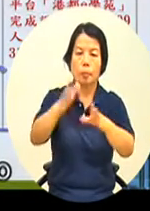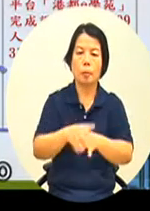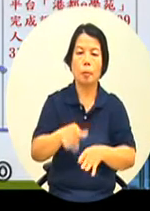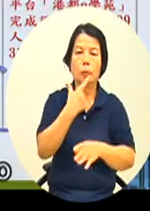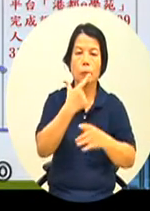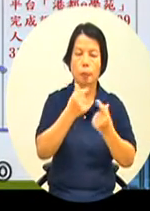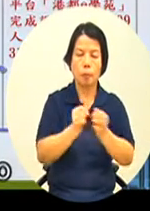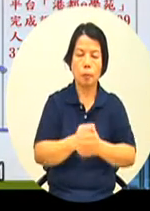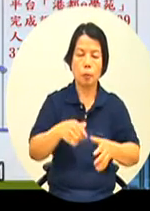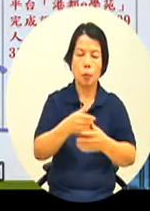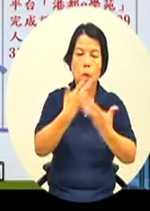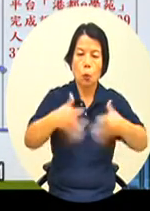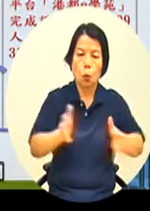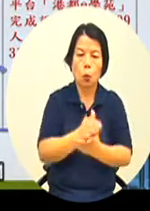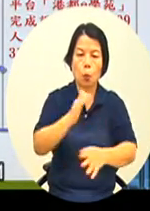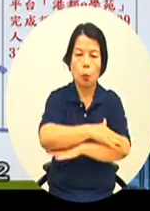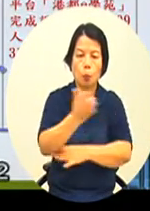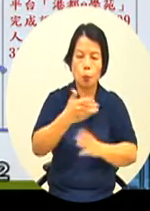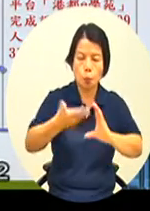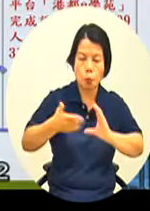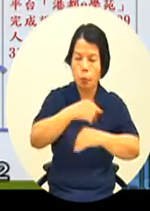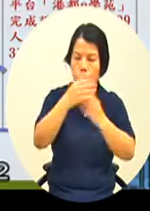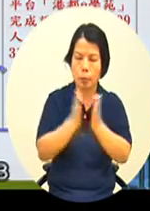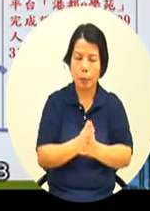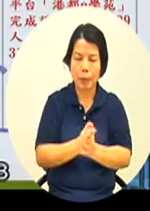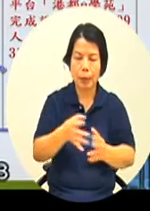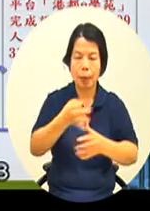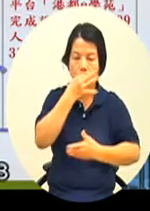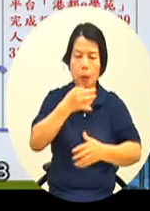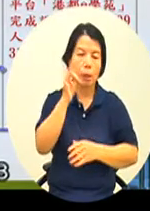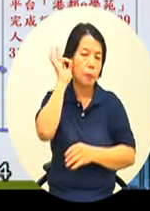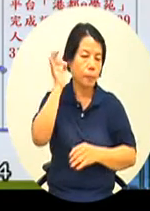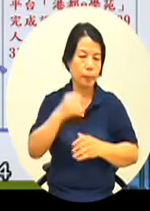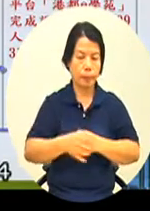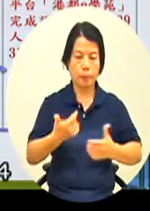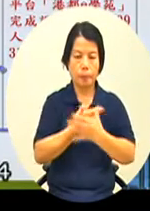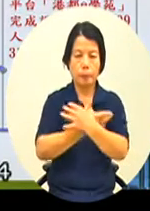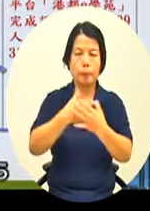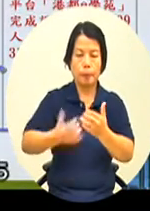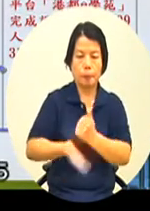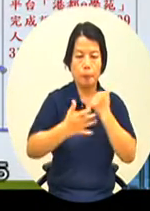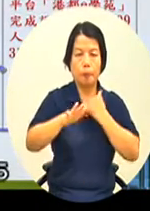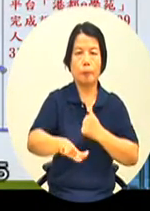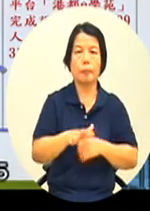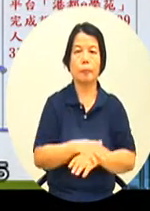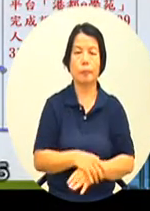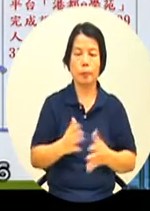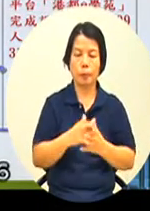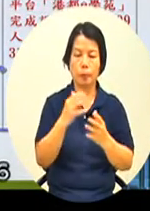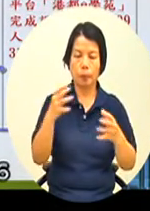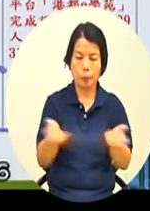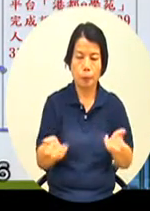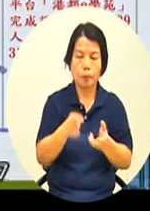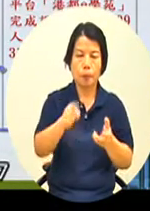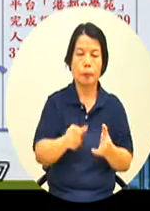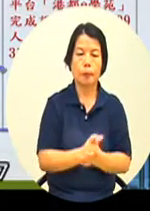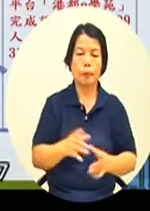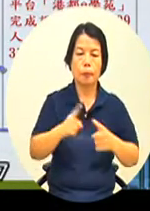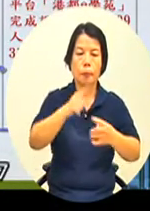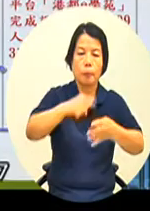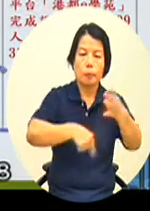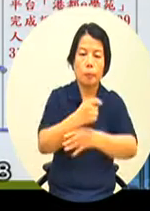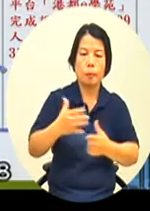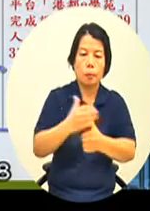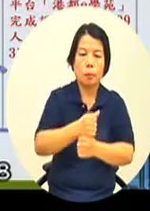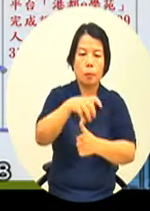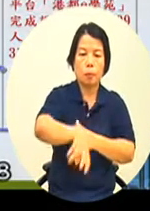动多媒体奖项的银牌奖。另外，我们持续打造数位学习，跟我们人事行政总处